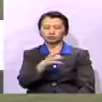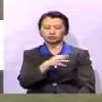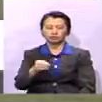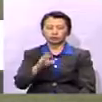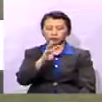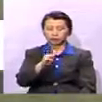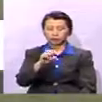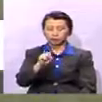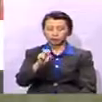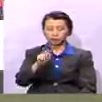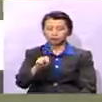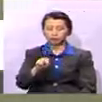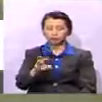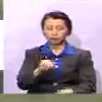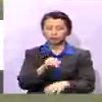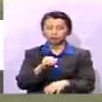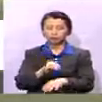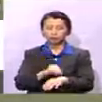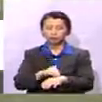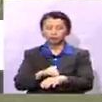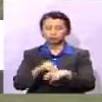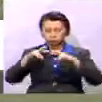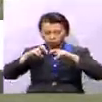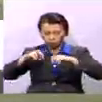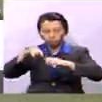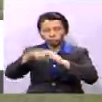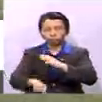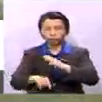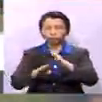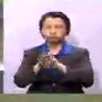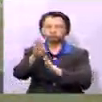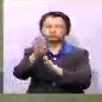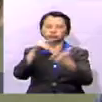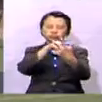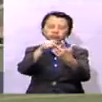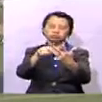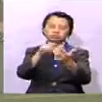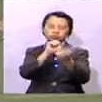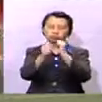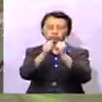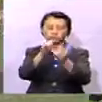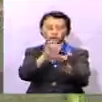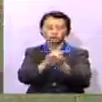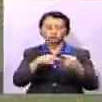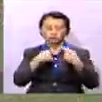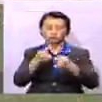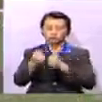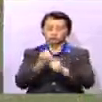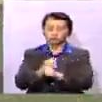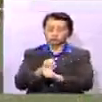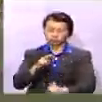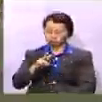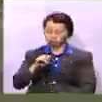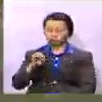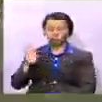dan MSN mewasemakan semula masuk kajian mendalam terhadap prestasi ketiga-tiga sukan tersebut sejak tahun